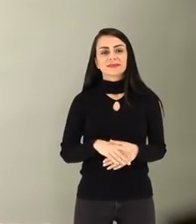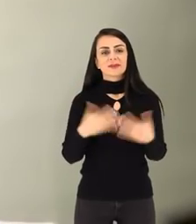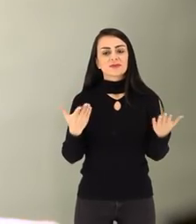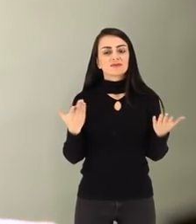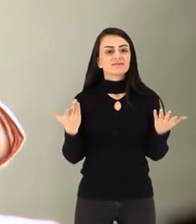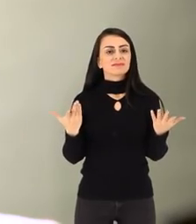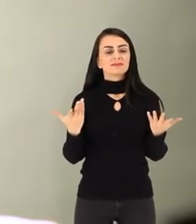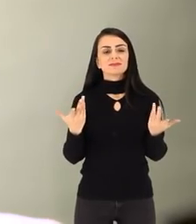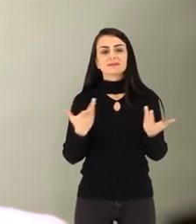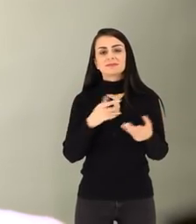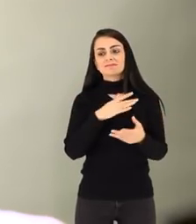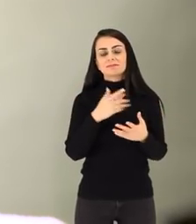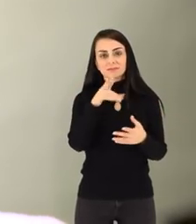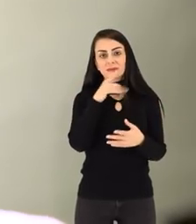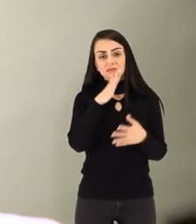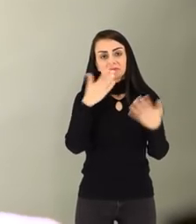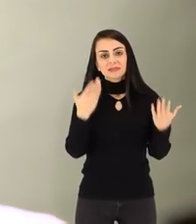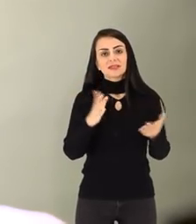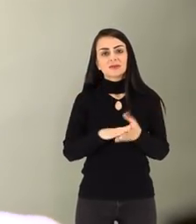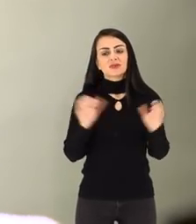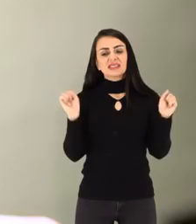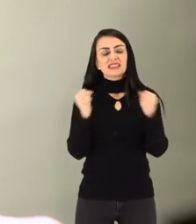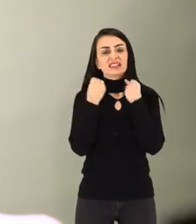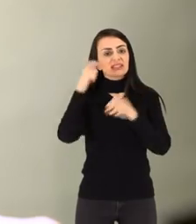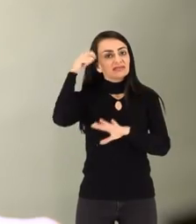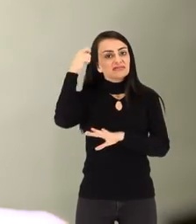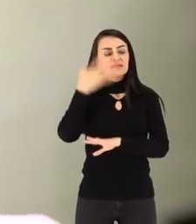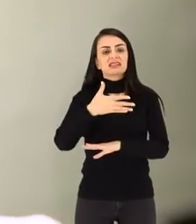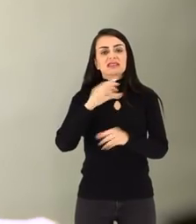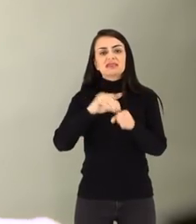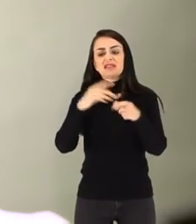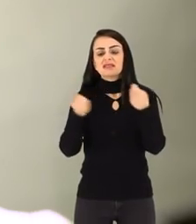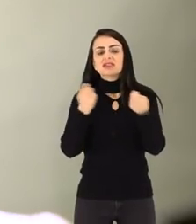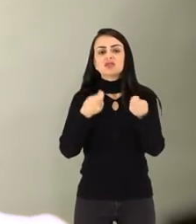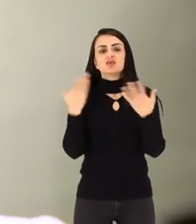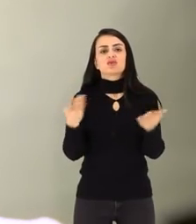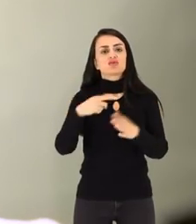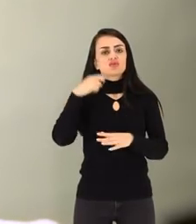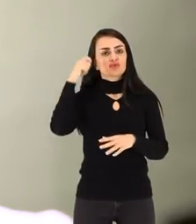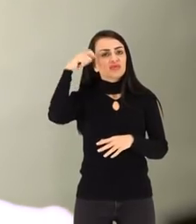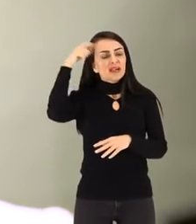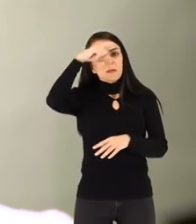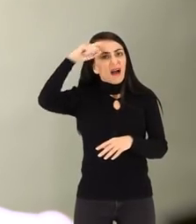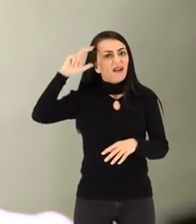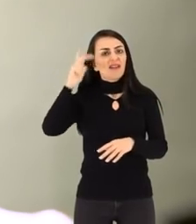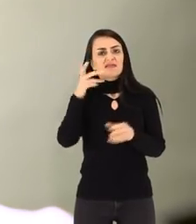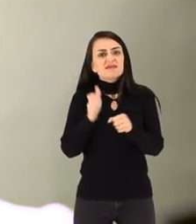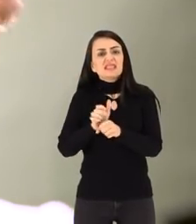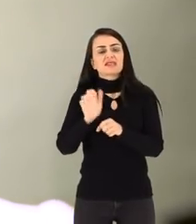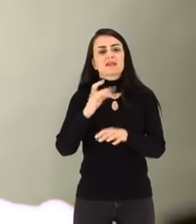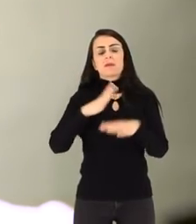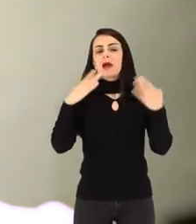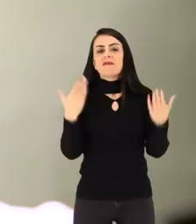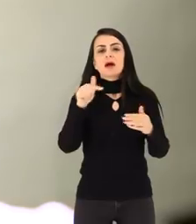sektörümüz var ki Bülent hani işte kış boyu dizide çalışıyorsun. Evet. Sinemalar sadece yaza sıkıştırılmak zorunda. Evet.